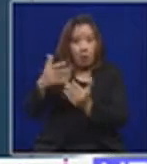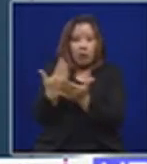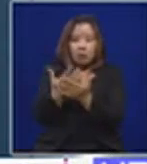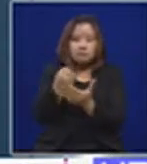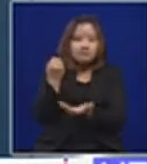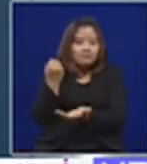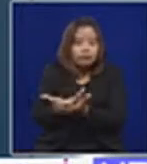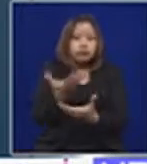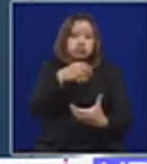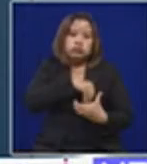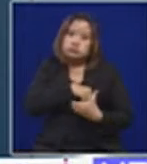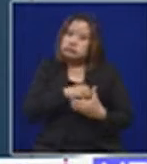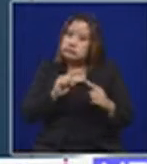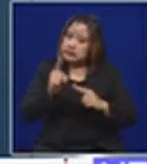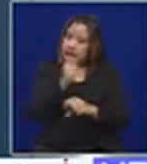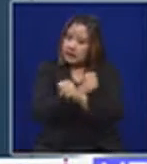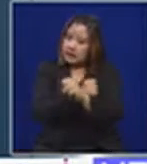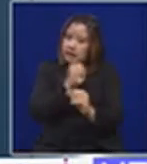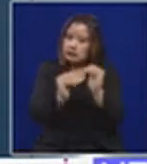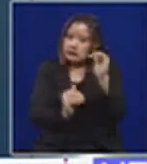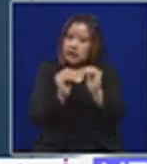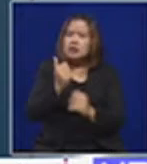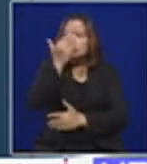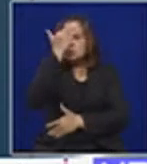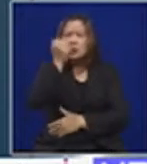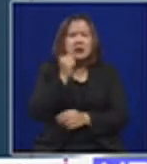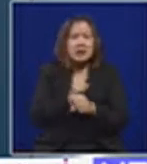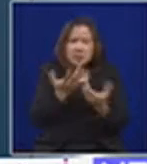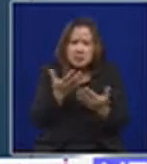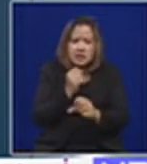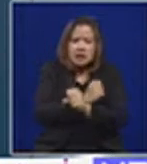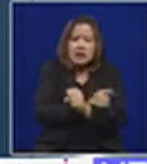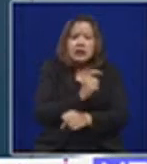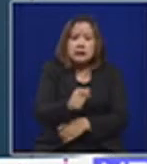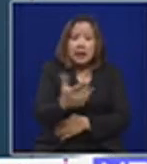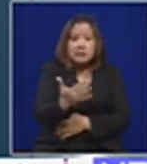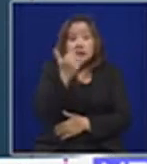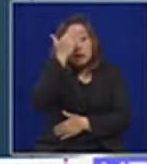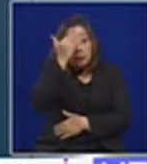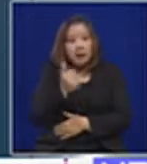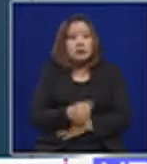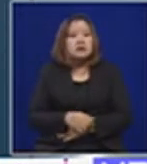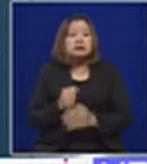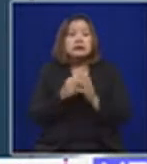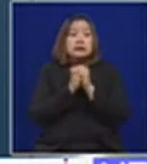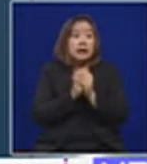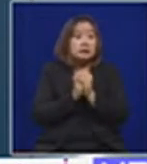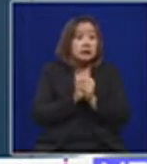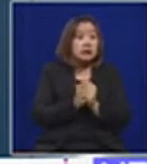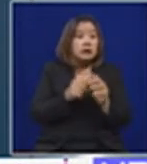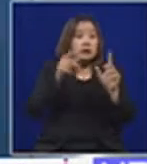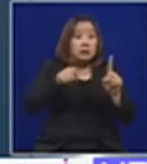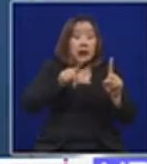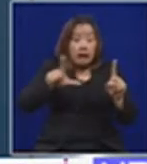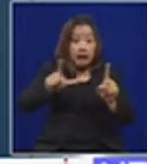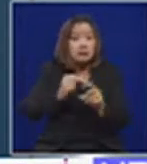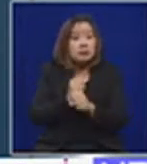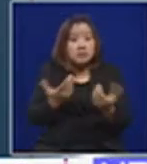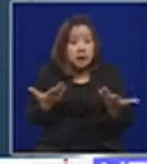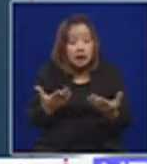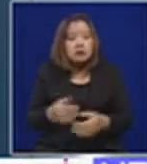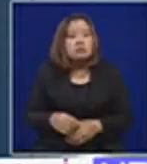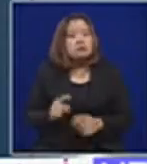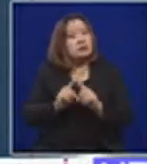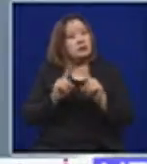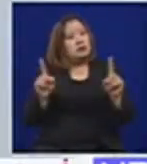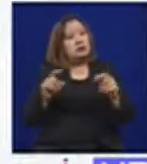ล้วเป็นสัดส่วนนิดเดียวแต่ถ้าเราไม่ทำอย่างนี้ประเทศจีนมันพันล้านคนแล้วคุณมีคนอยู่แค่ 3-4 คนในต่อเมืองเนี่ยนะคุ